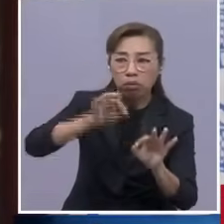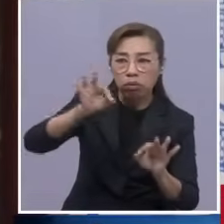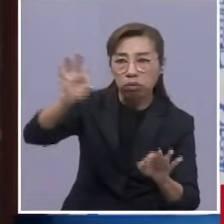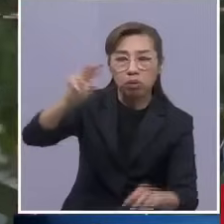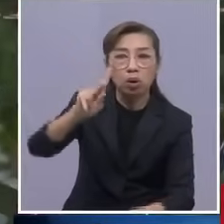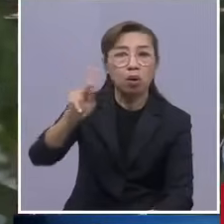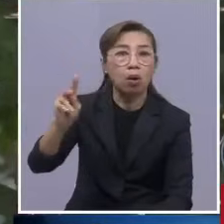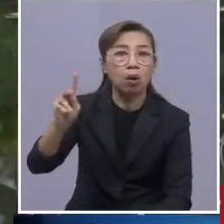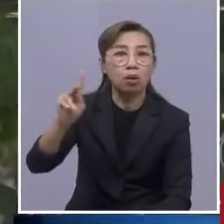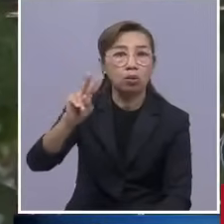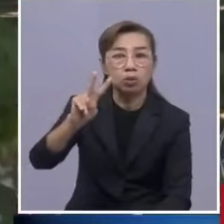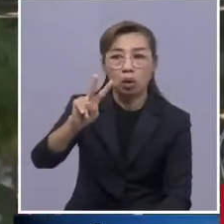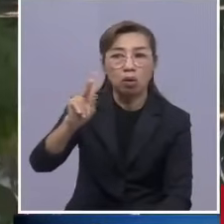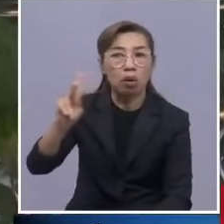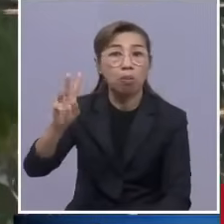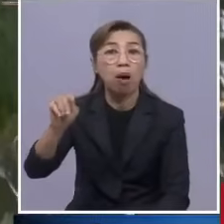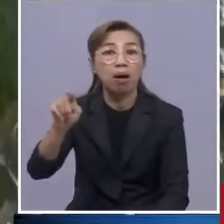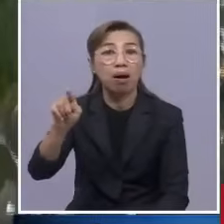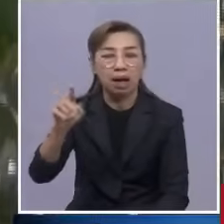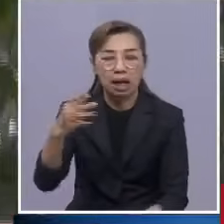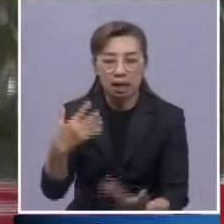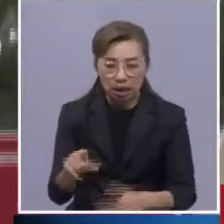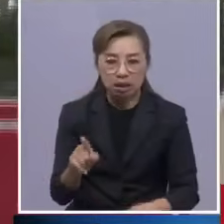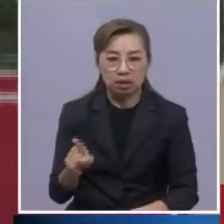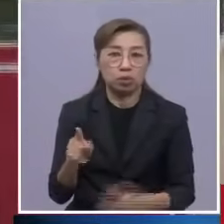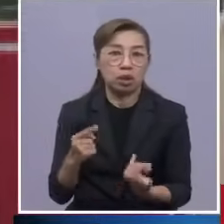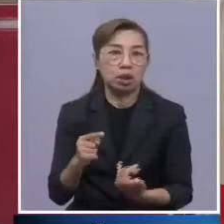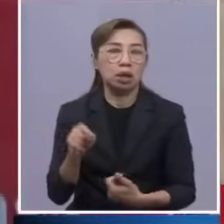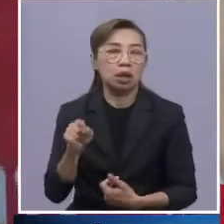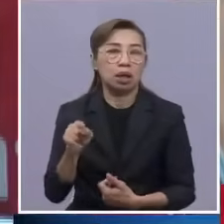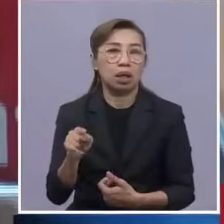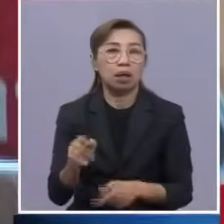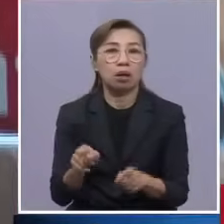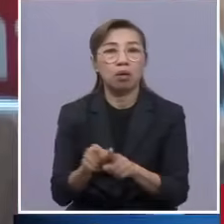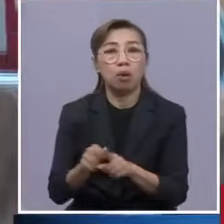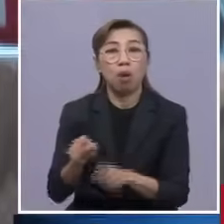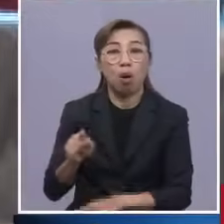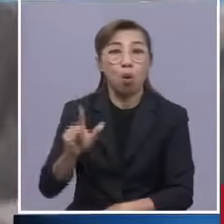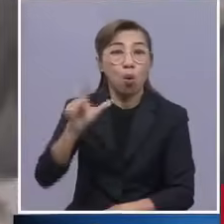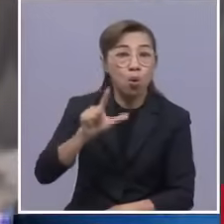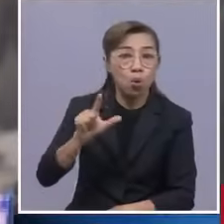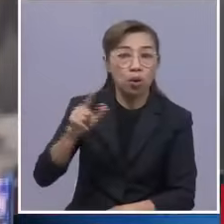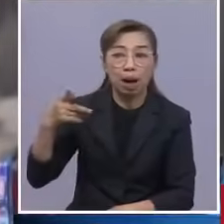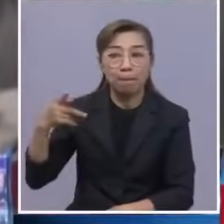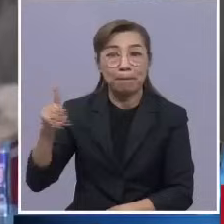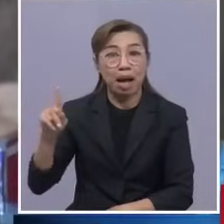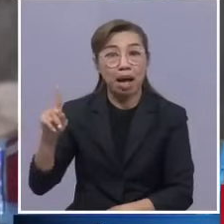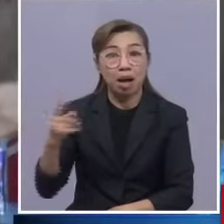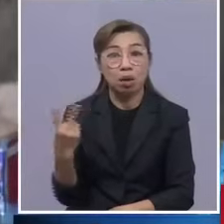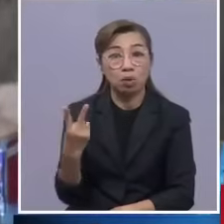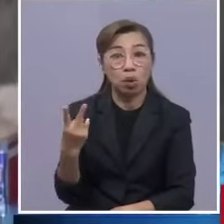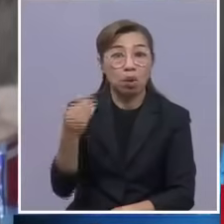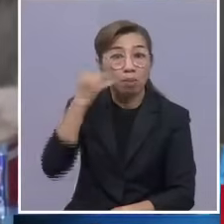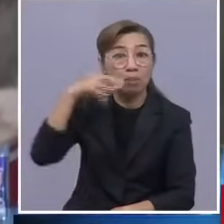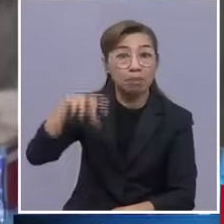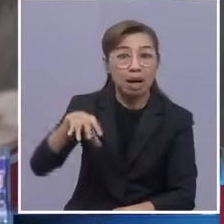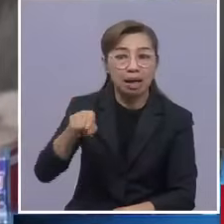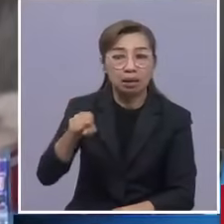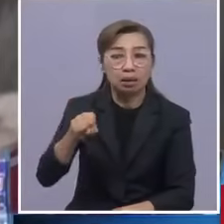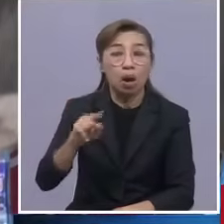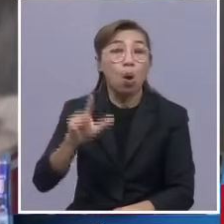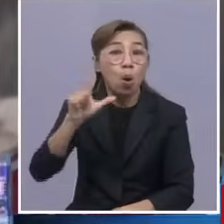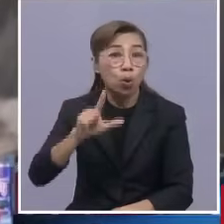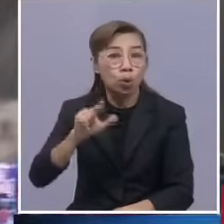านกกอกนี้นะครับวันนี้ก็มีความเคลื่อนไหวทั้ง2ฝ่ายครับโดยเฉพาะทั้งฝ่ายของลุงพลที่เป็นจำเลยที่